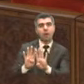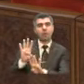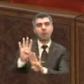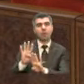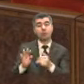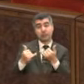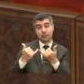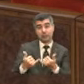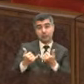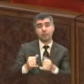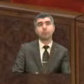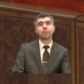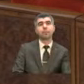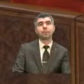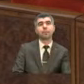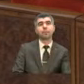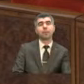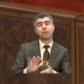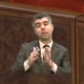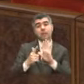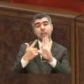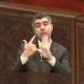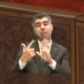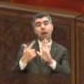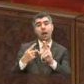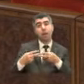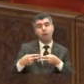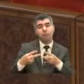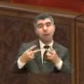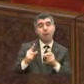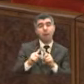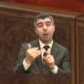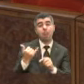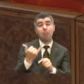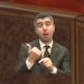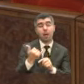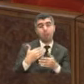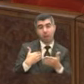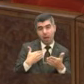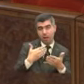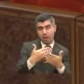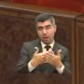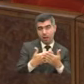حدود اللحظه تم صدرنا 7 ديال القرارات وجوج ديال المراسيم مهمه جدا، اخرها كان